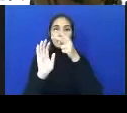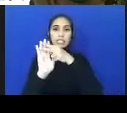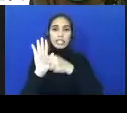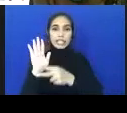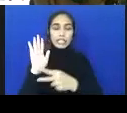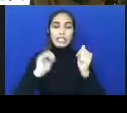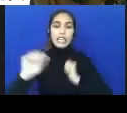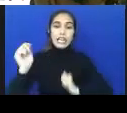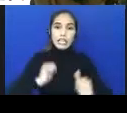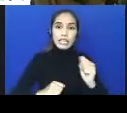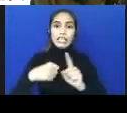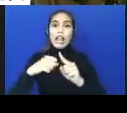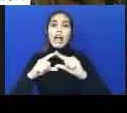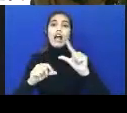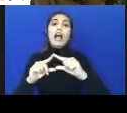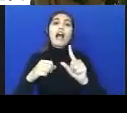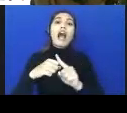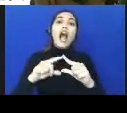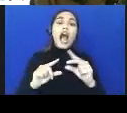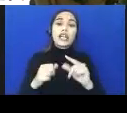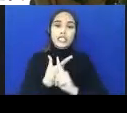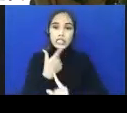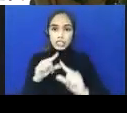Jadi dibagi-bagi. Kebetulan saya waktu itu